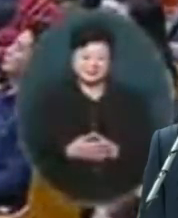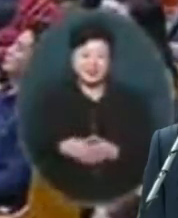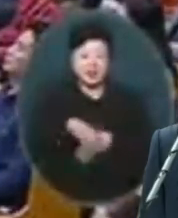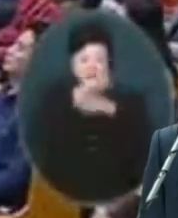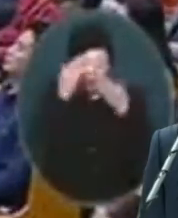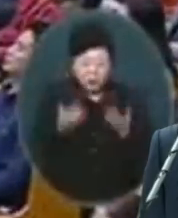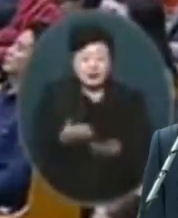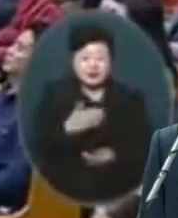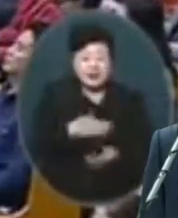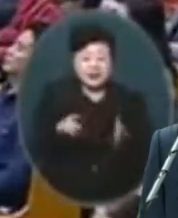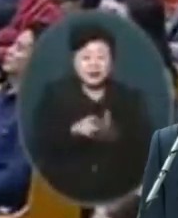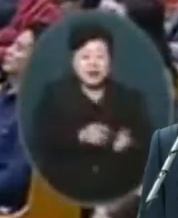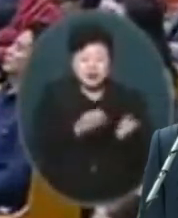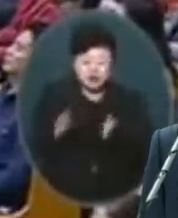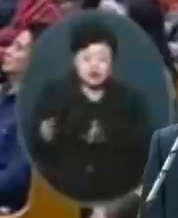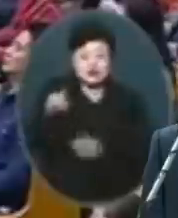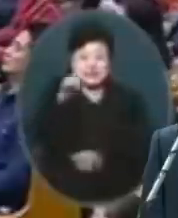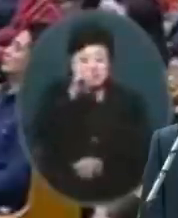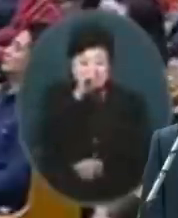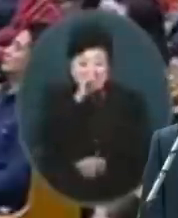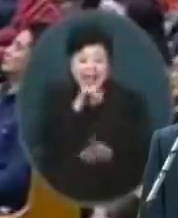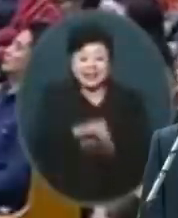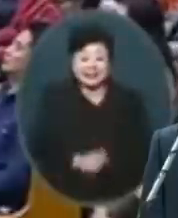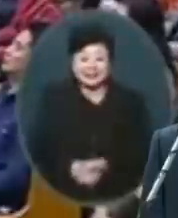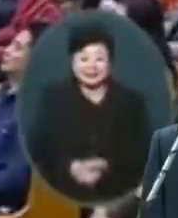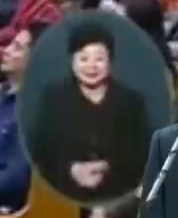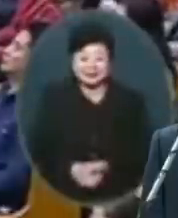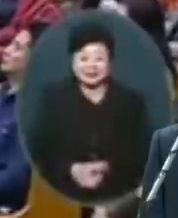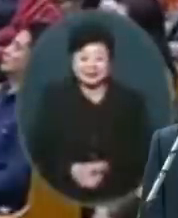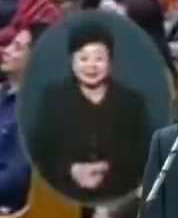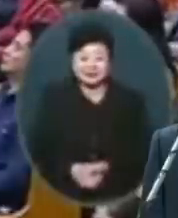모든 것이 나를 위해 준비되어 있다.